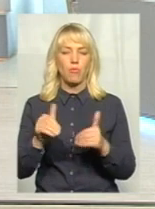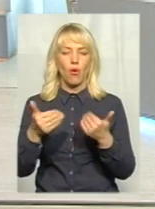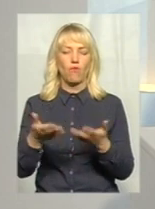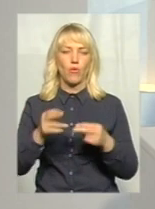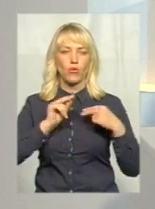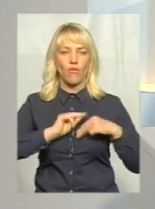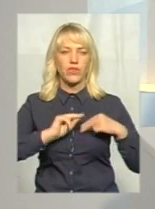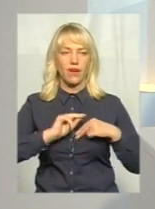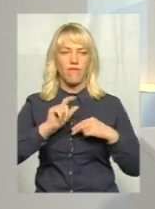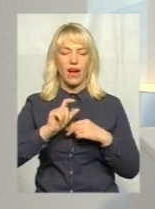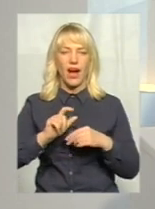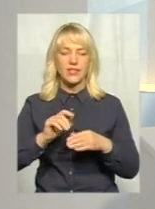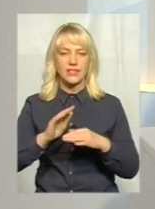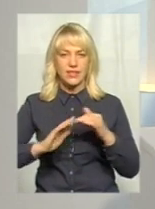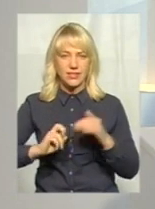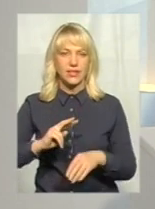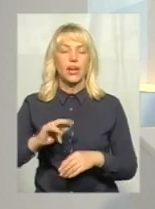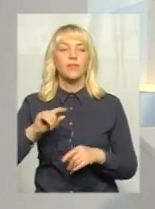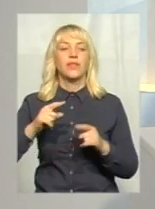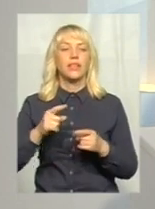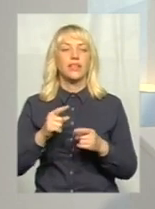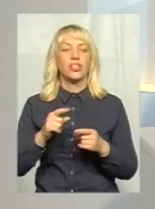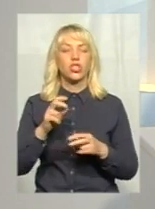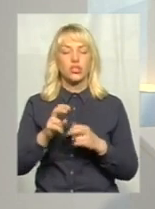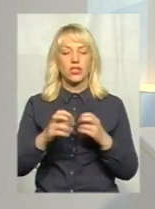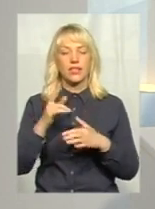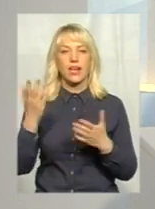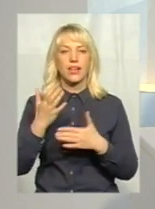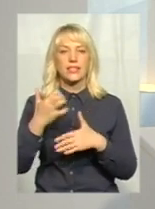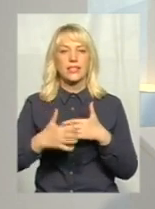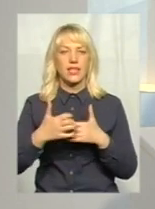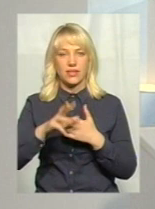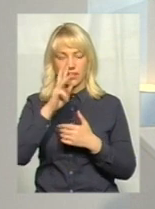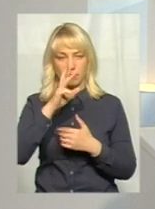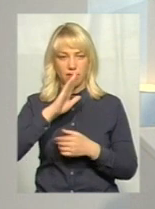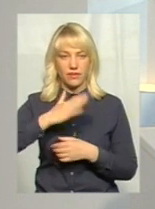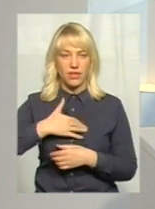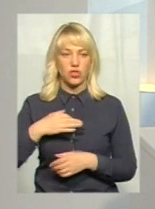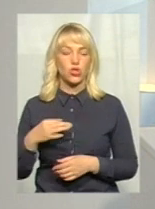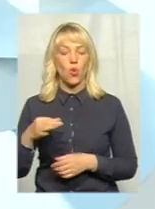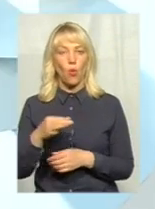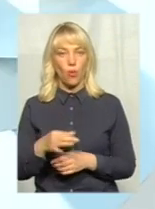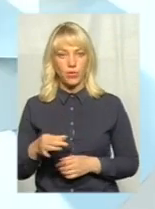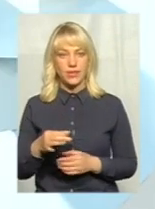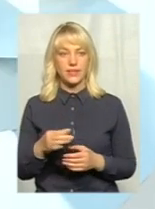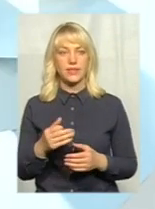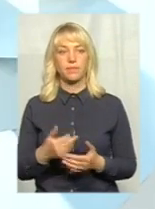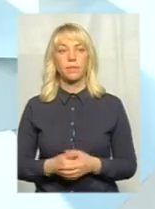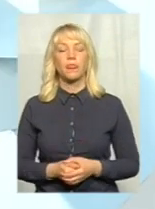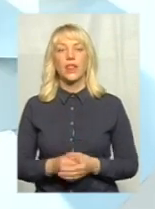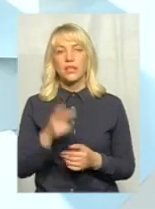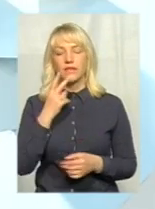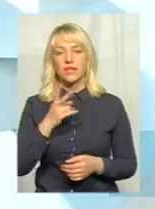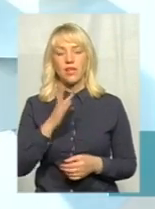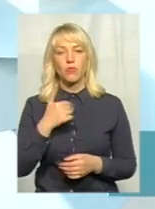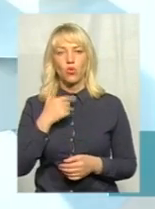вакансій і чому шукають кращої. Яка все ж таки середня зарплата в нашій області? Ну, дивіться, я буду говорити про